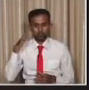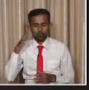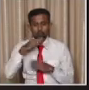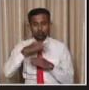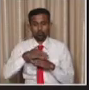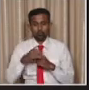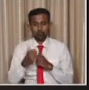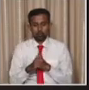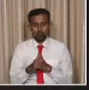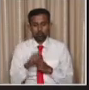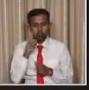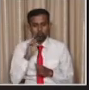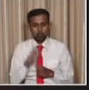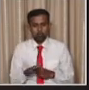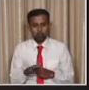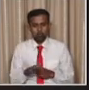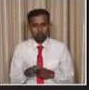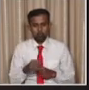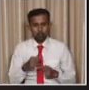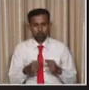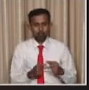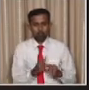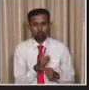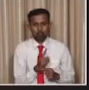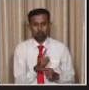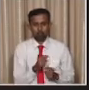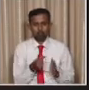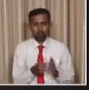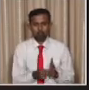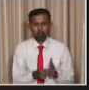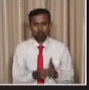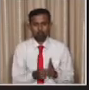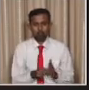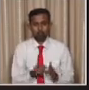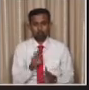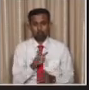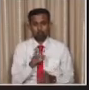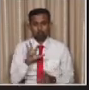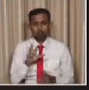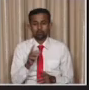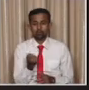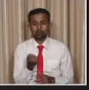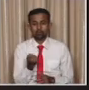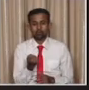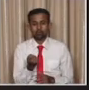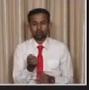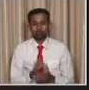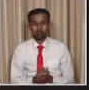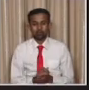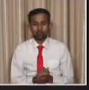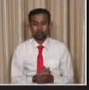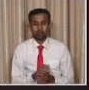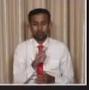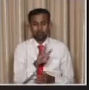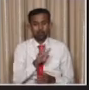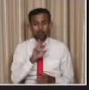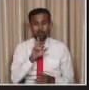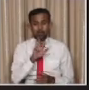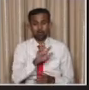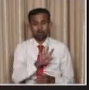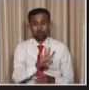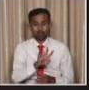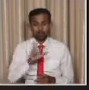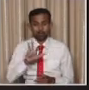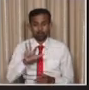ඉදිකිරීමට නියමිතලා තියෙනු ඒකකයක් අත්සන් කරනවා රුපියල් 49කට. දැන් රුපියල් 49යි.